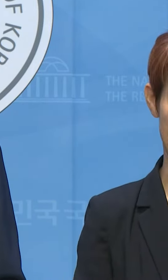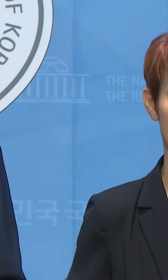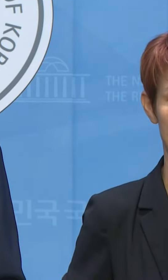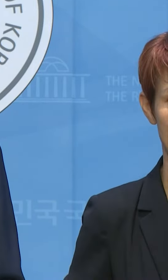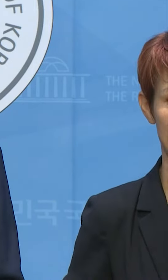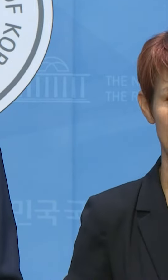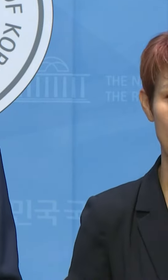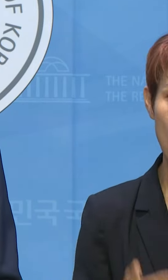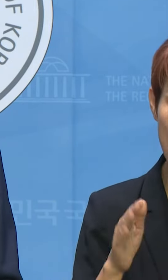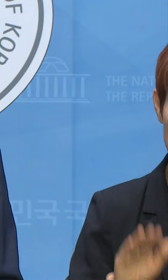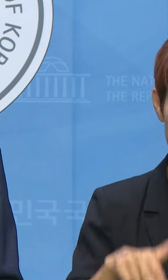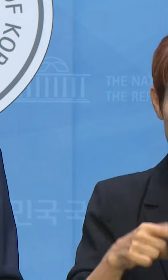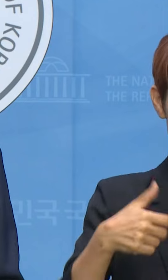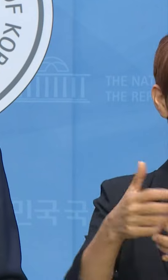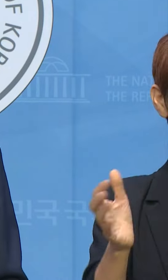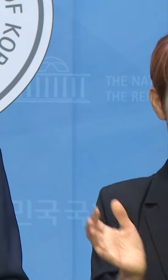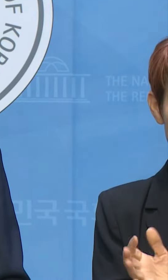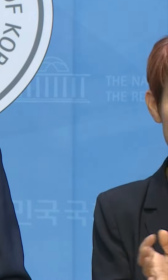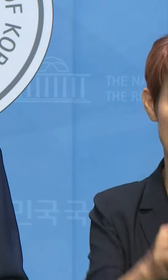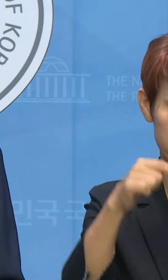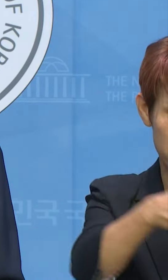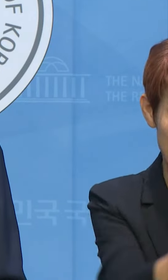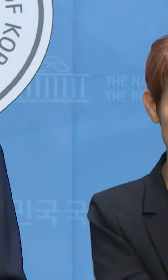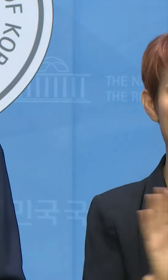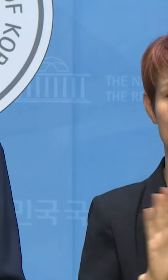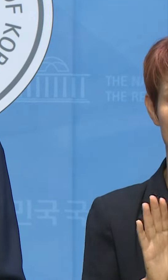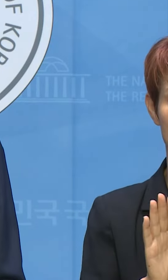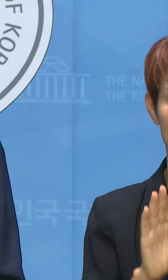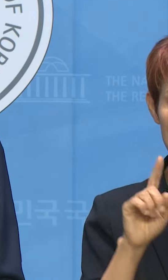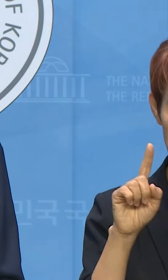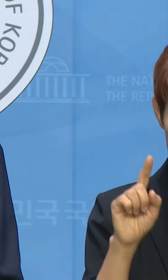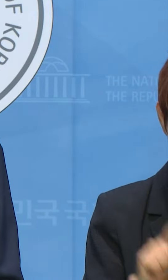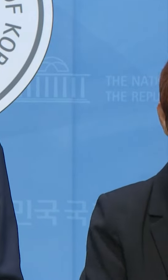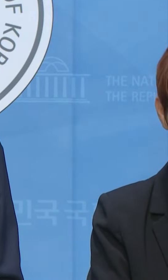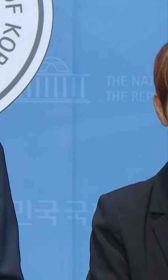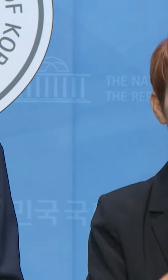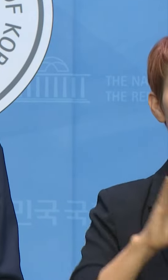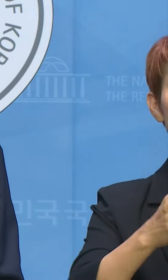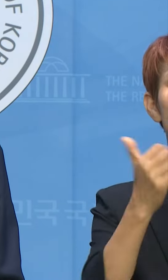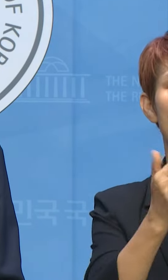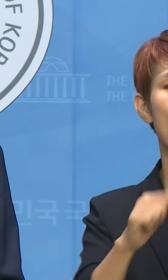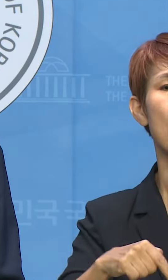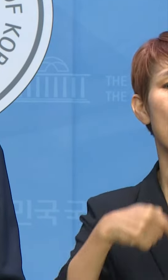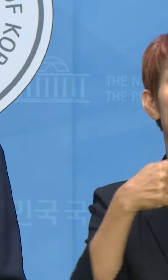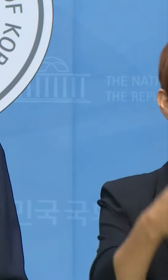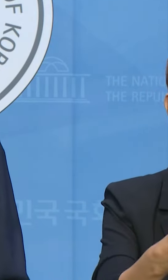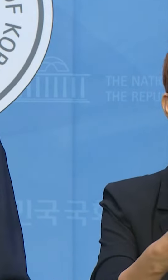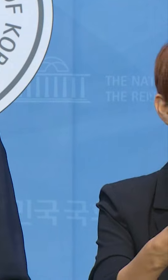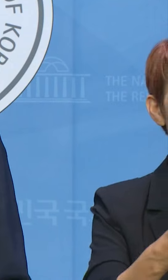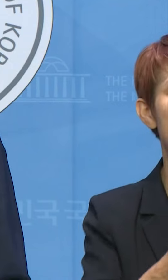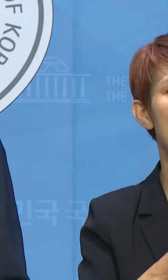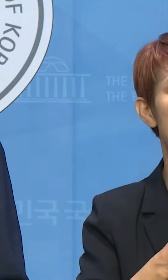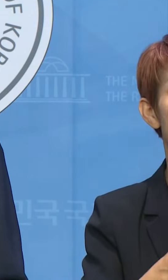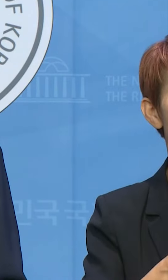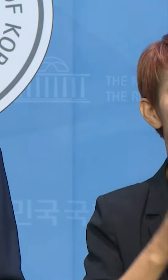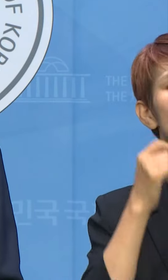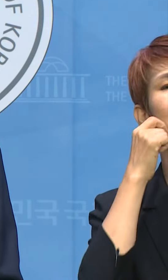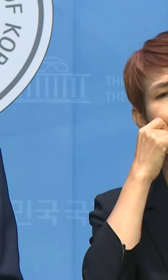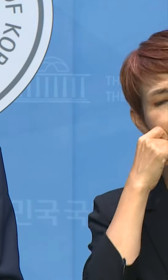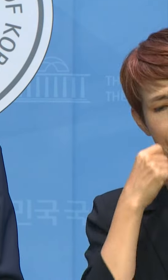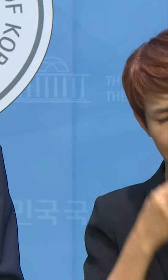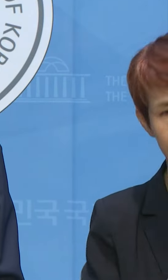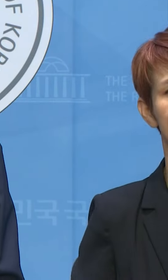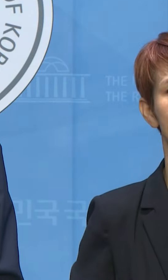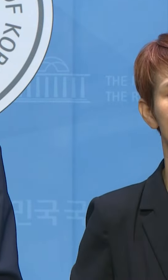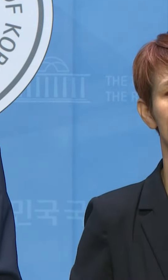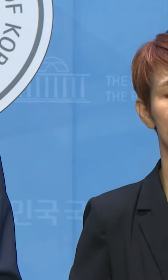그러나 조 혁신당이 교섭 단체가 아니라 이유로 국회 운영에서 제대로 목소리를 내지 못하고